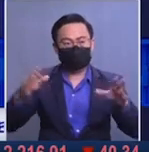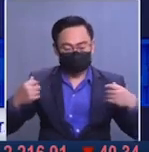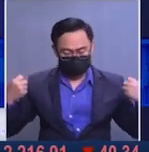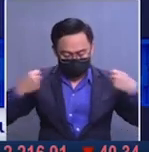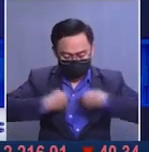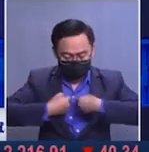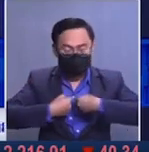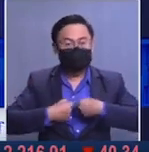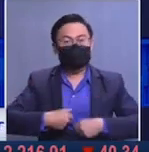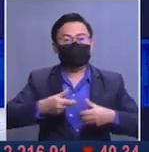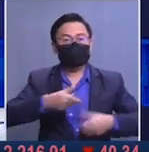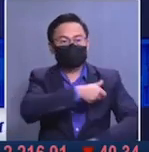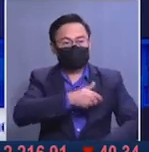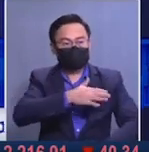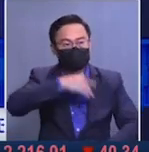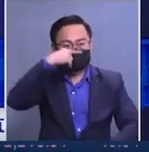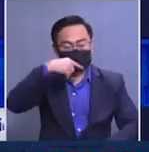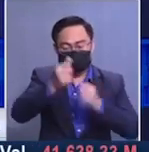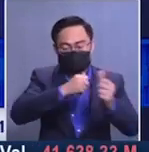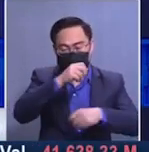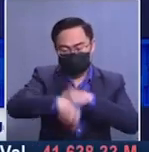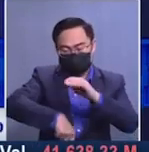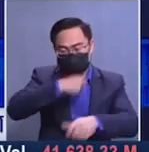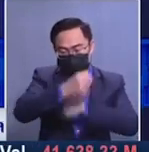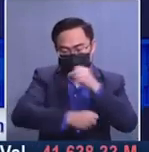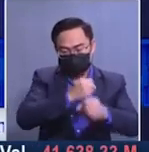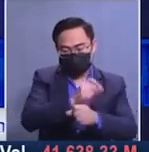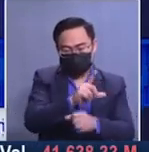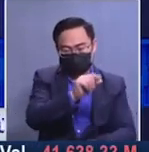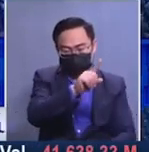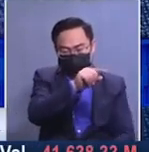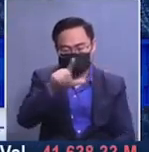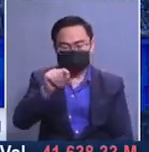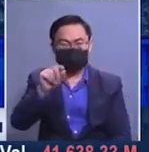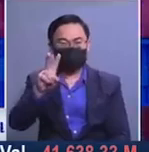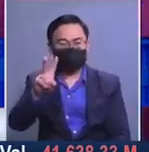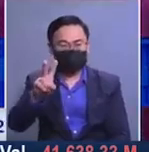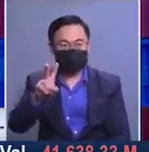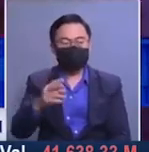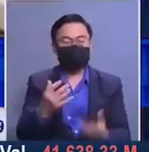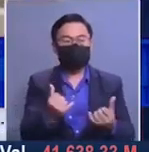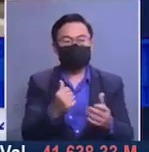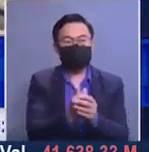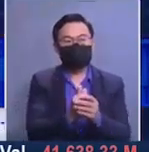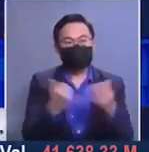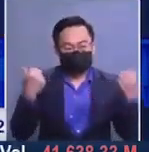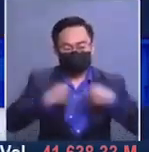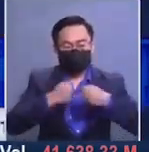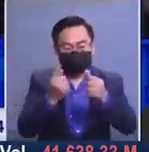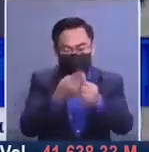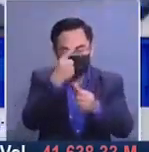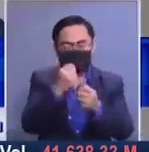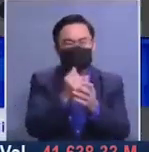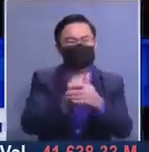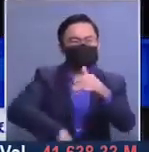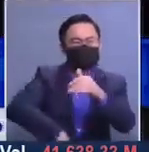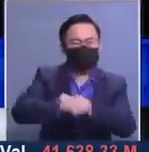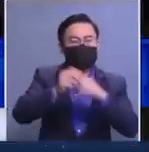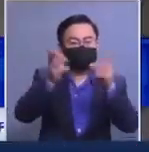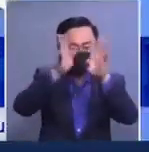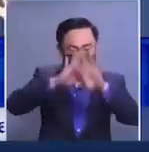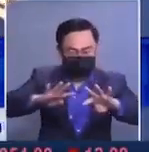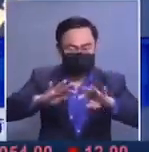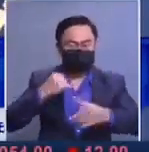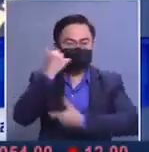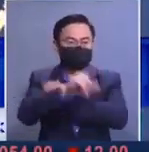จำปี 2021-2022ประเดิมใช้ในฟุตบอลชิงแชมป์อาเซียนนะครับ AFF Suzuki Cup 2020ที่